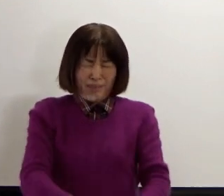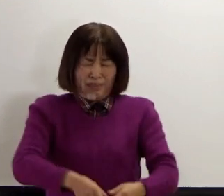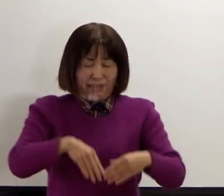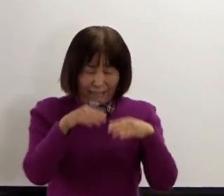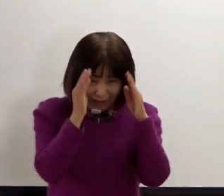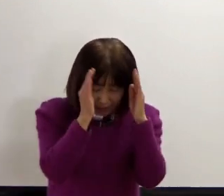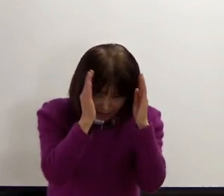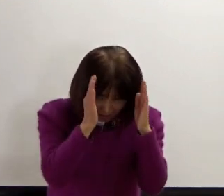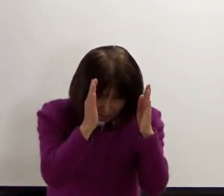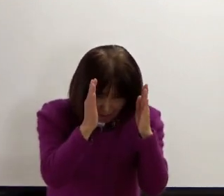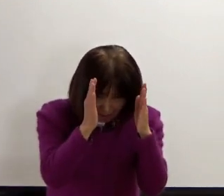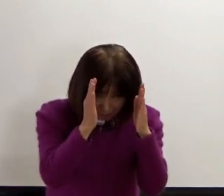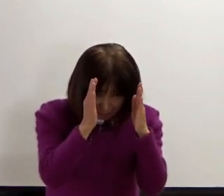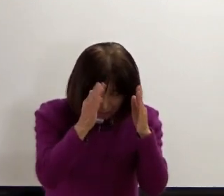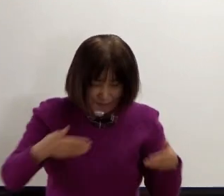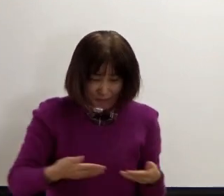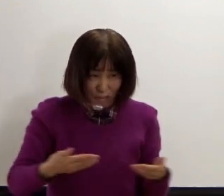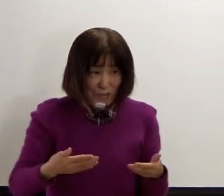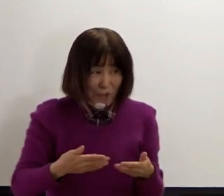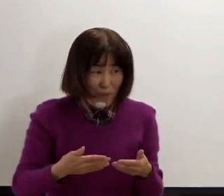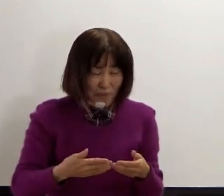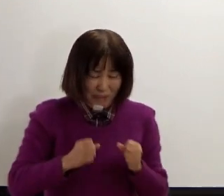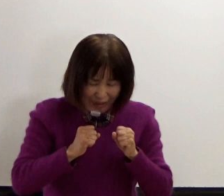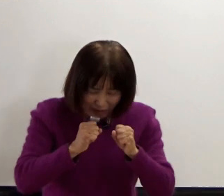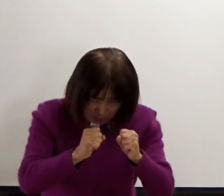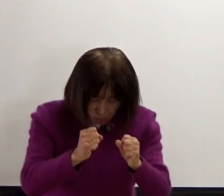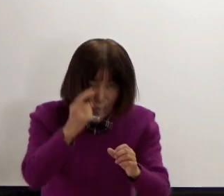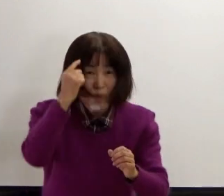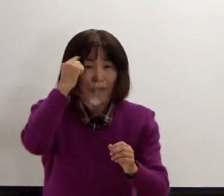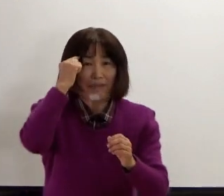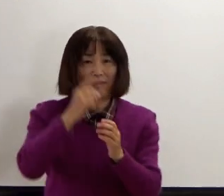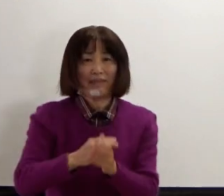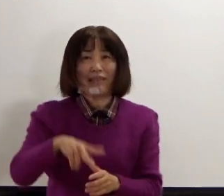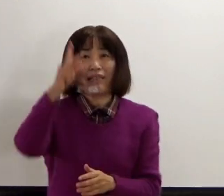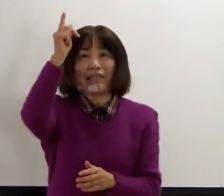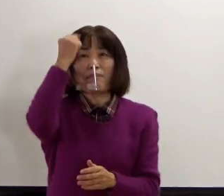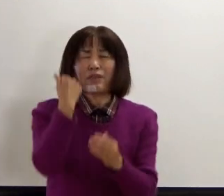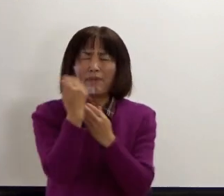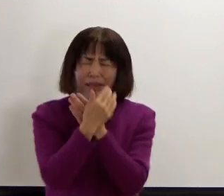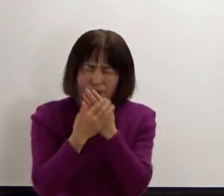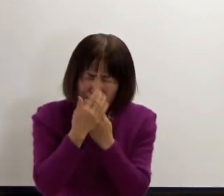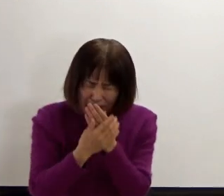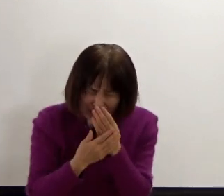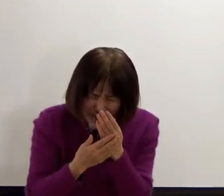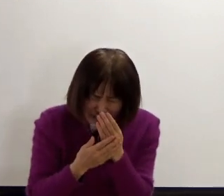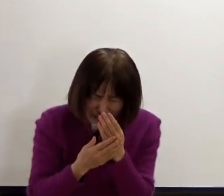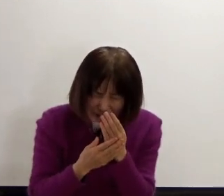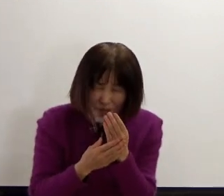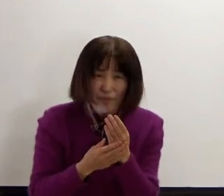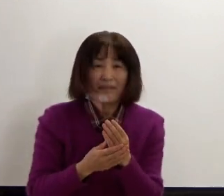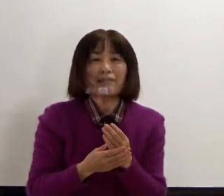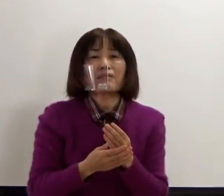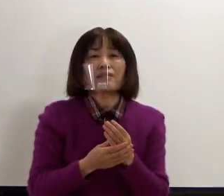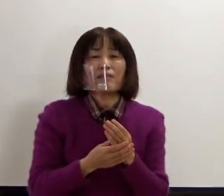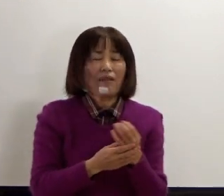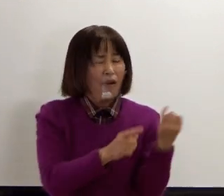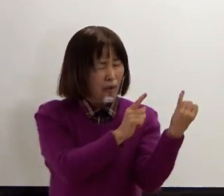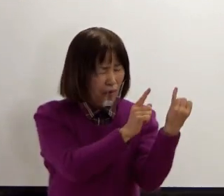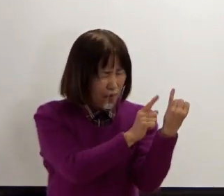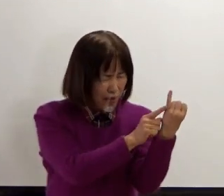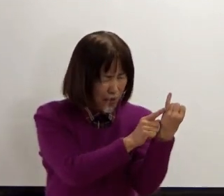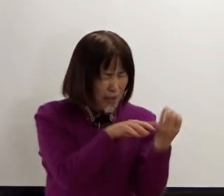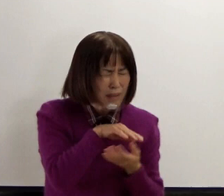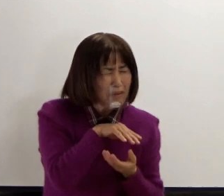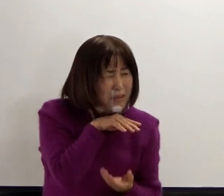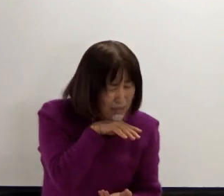ね、香を焚きつつ祈ったんだと思うんですよ。神様、憐れんでください、私たちを憐れんでください、常にもう妻は年を取っておりますけれ